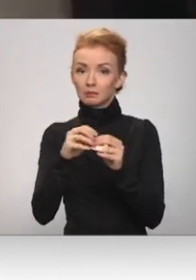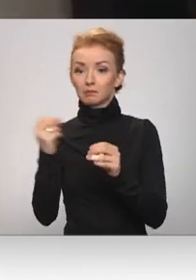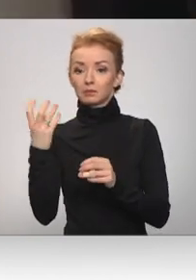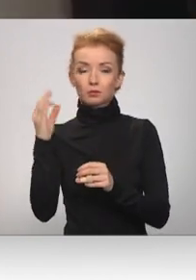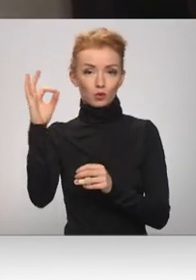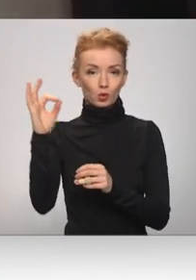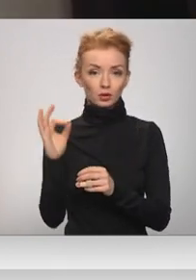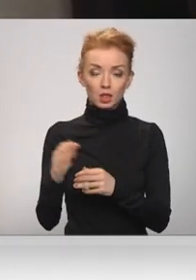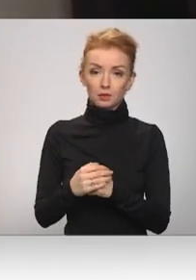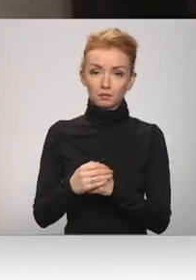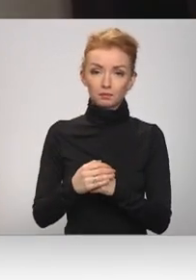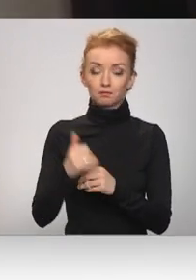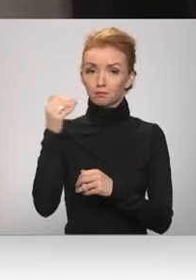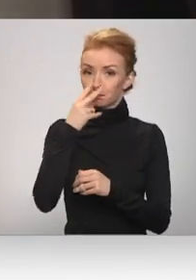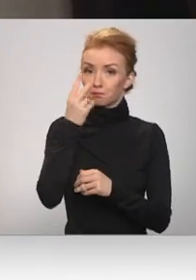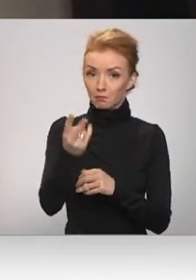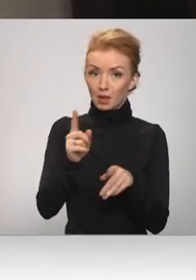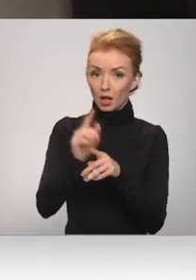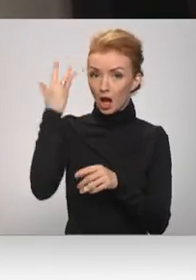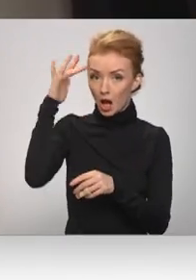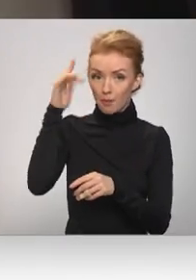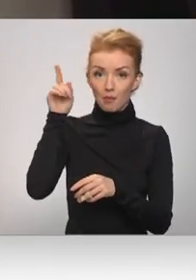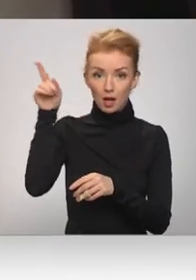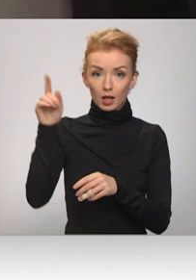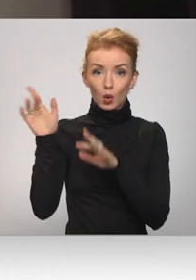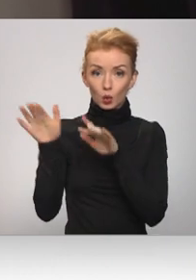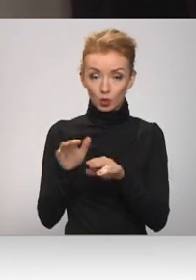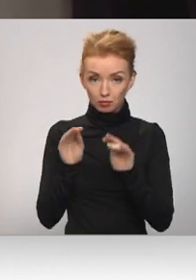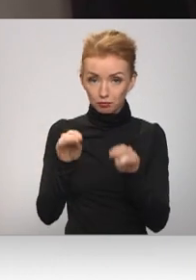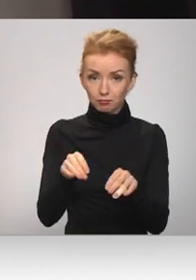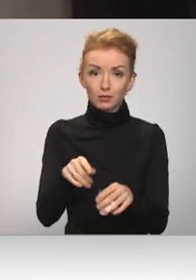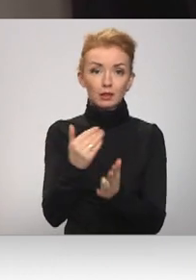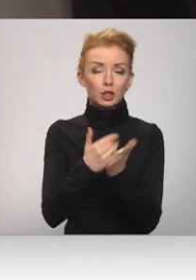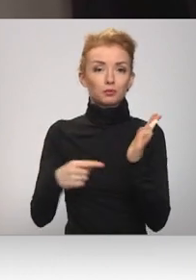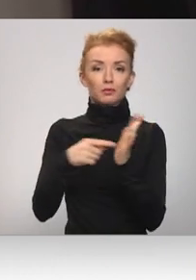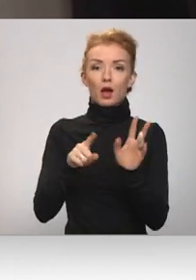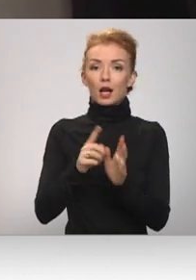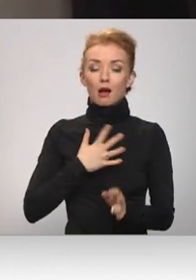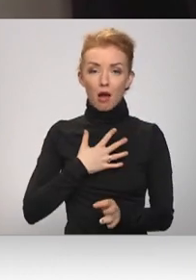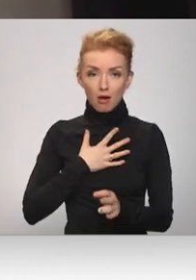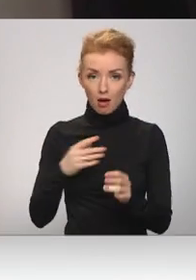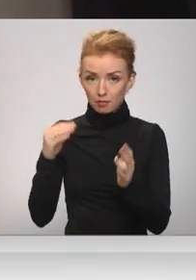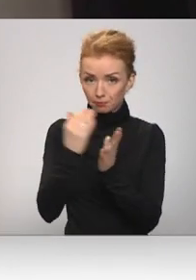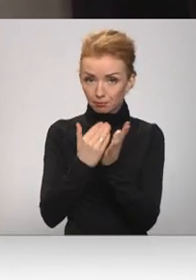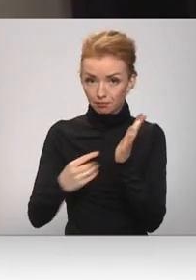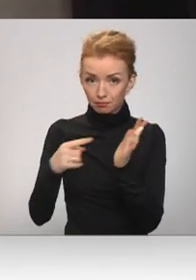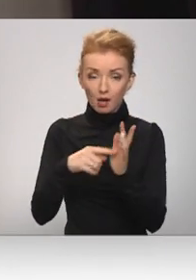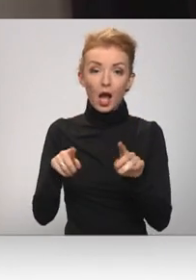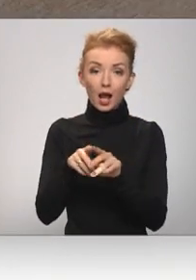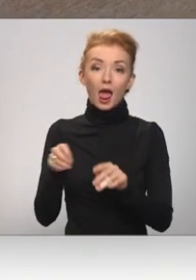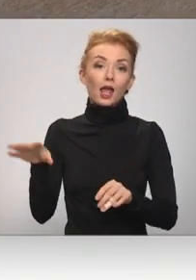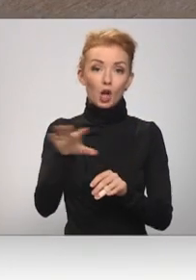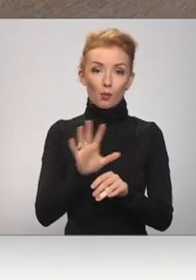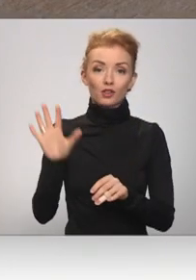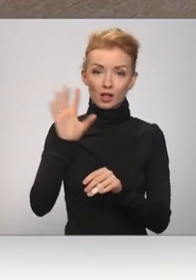Mēs redzam, ka ASV ir ieviesuši pašlaik rudenī šo te prasību. Kanāda ir ieviesusi. Visdrīzāk Eiropas valsts to arī